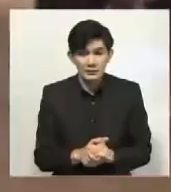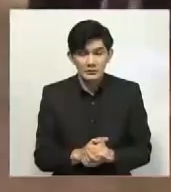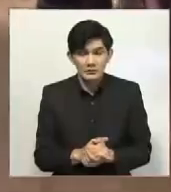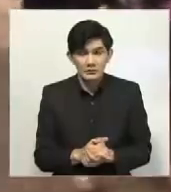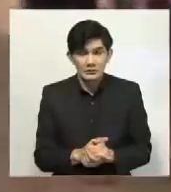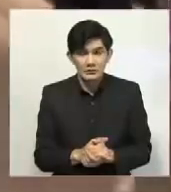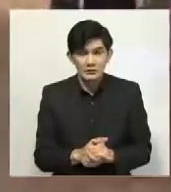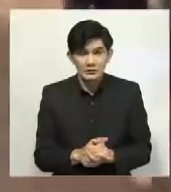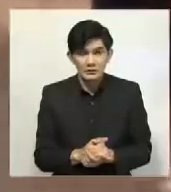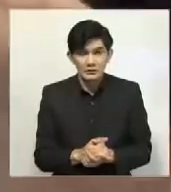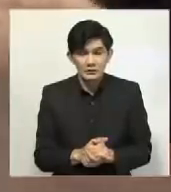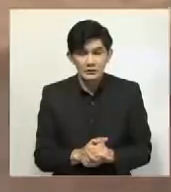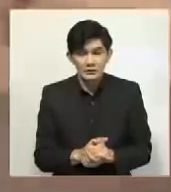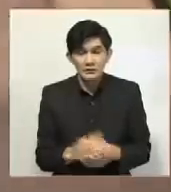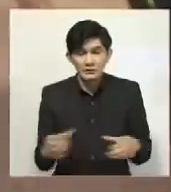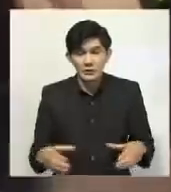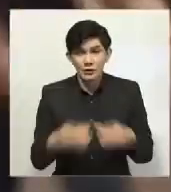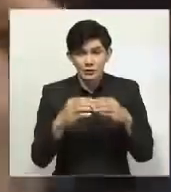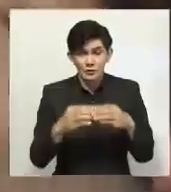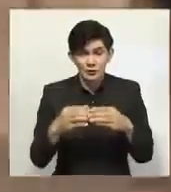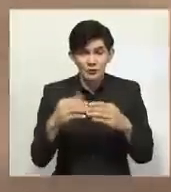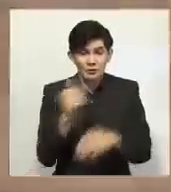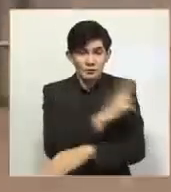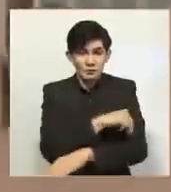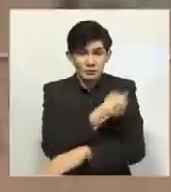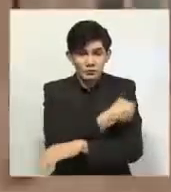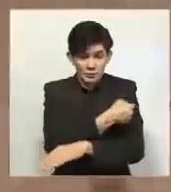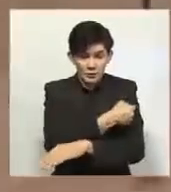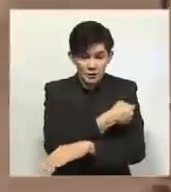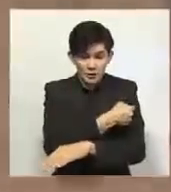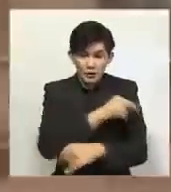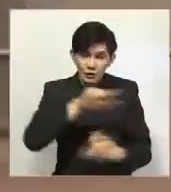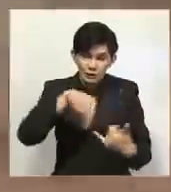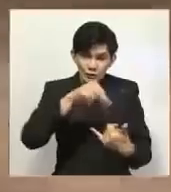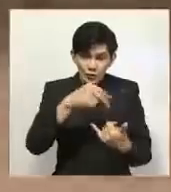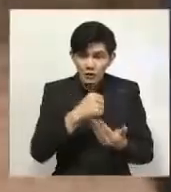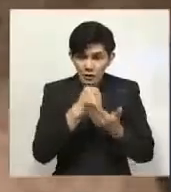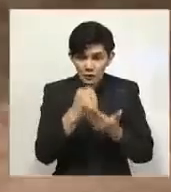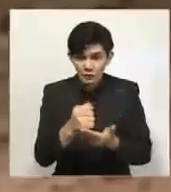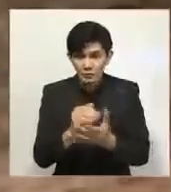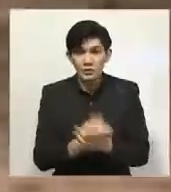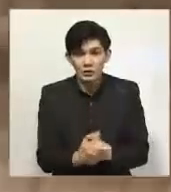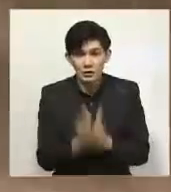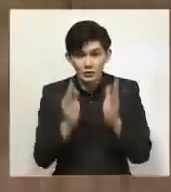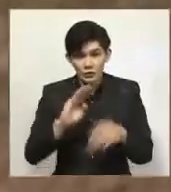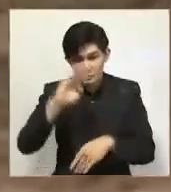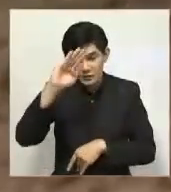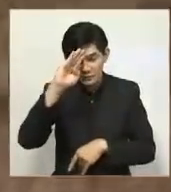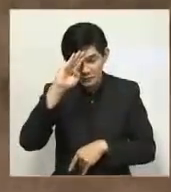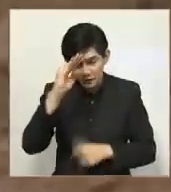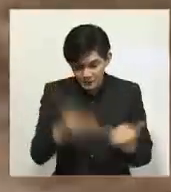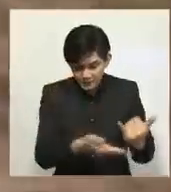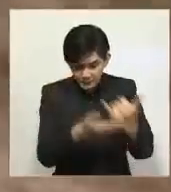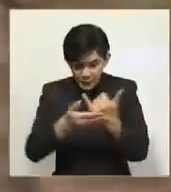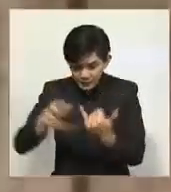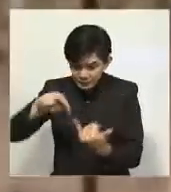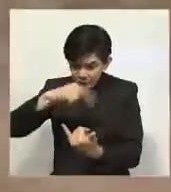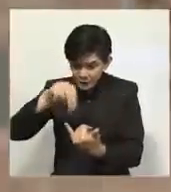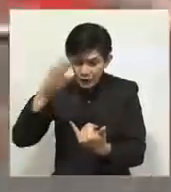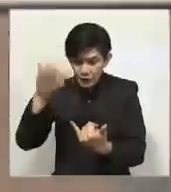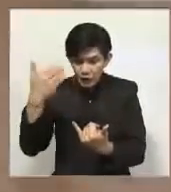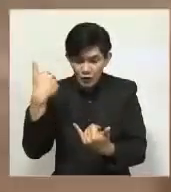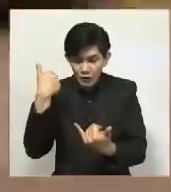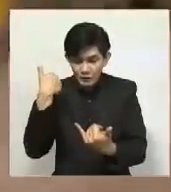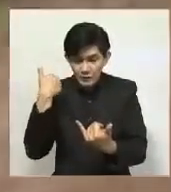เป็นจุดที่เป็นชุดปฐมพยาบาลที่จะนำผู้ป่วยออกมาปฐมพยาบาลในเบื้องต้นก่อน